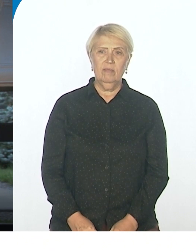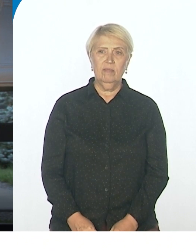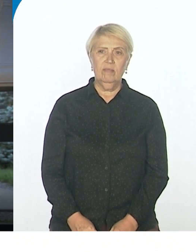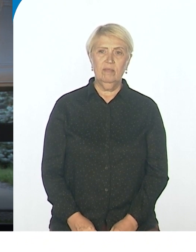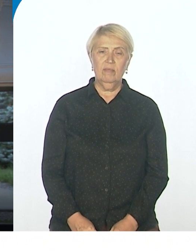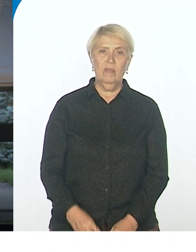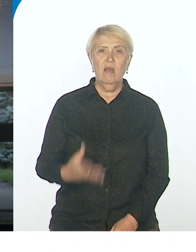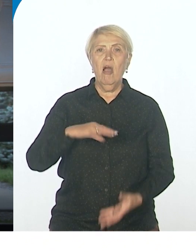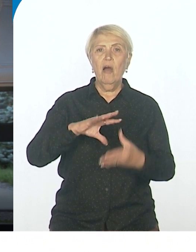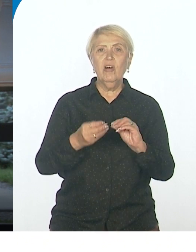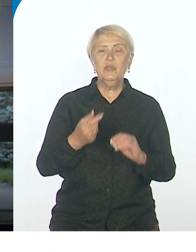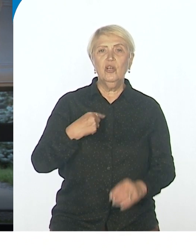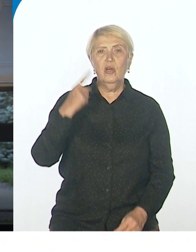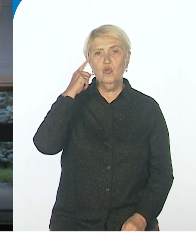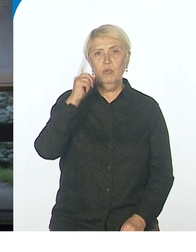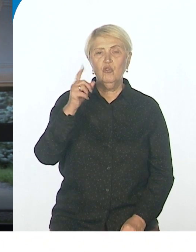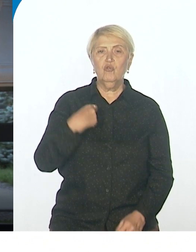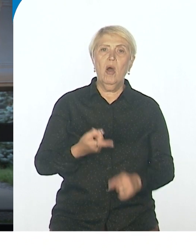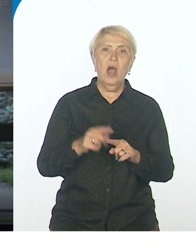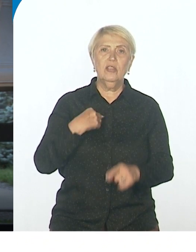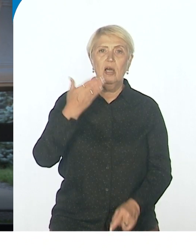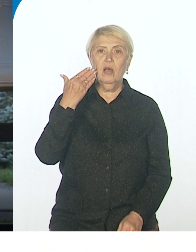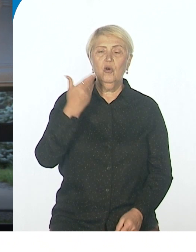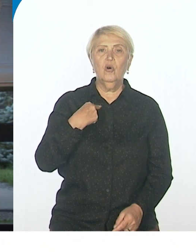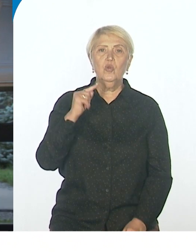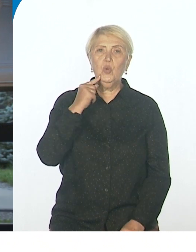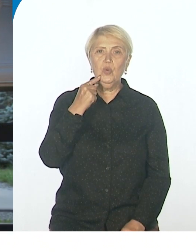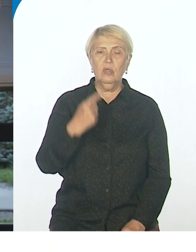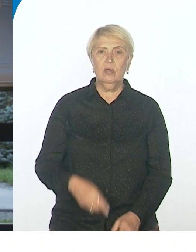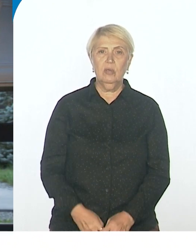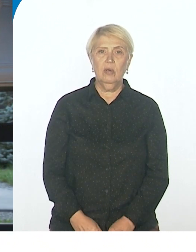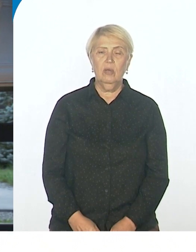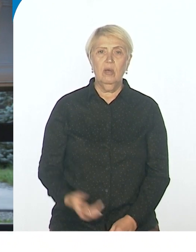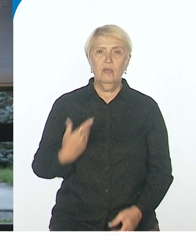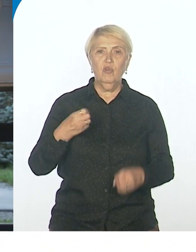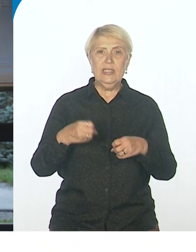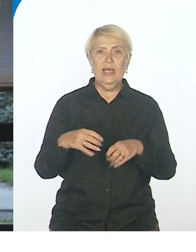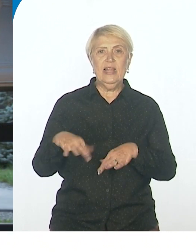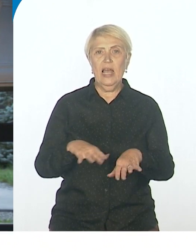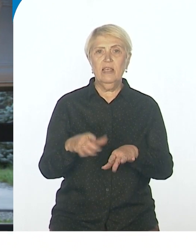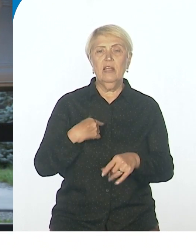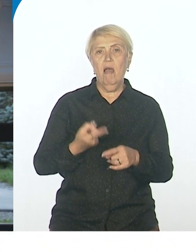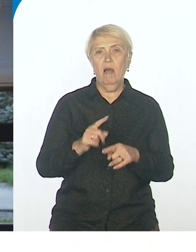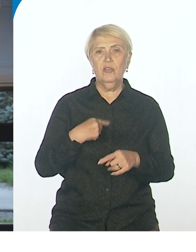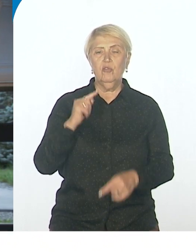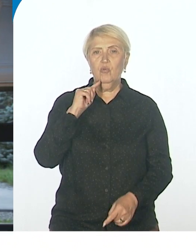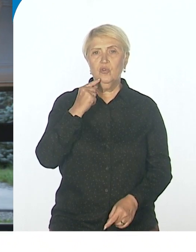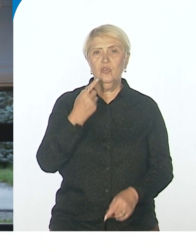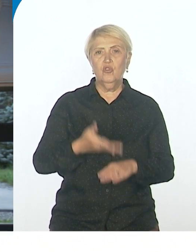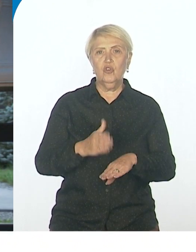веревочки и звенит, звучит красиво и так далее. А если вот на деле, это тяжело. Нужно